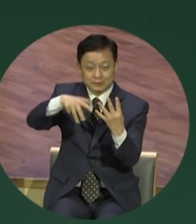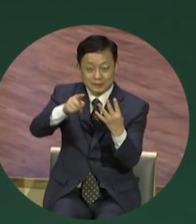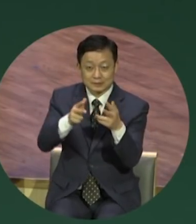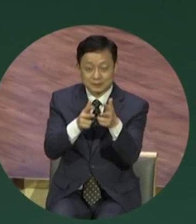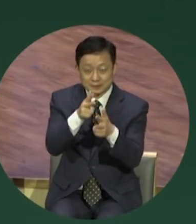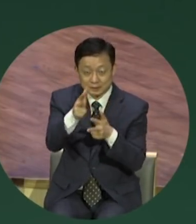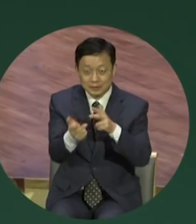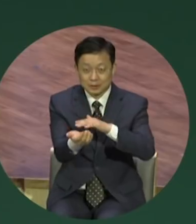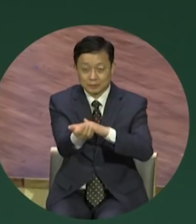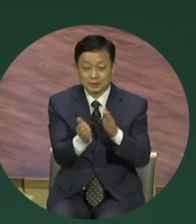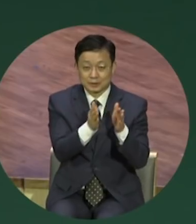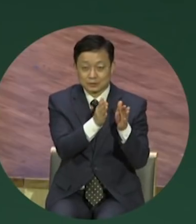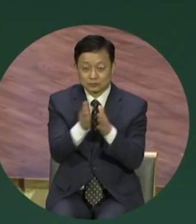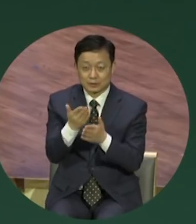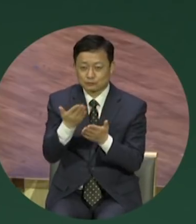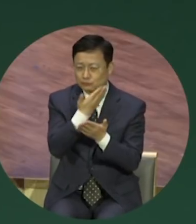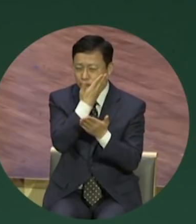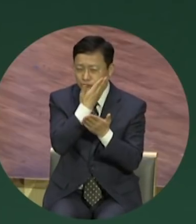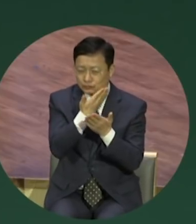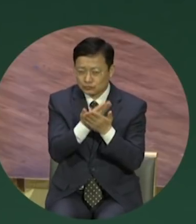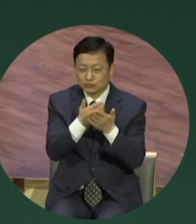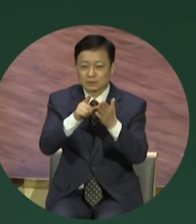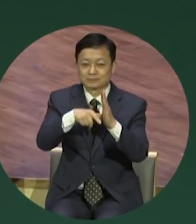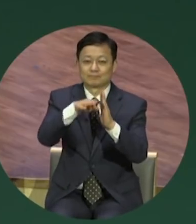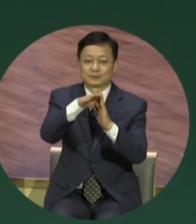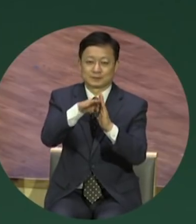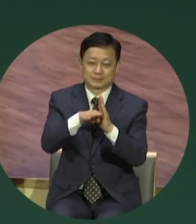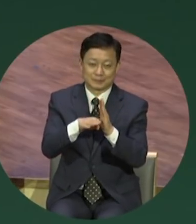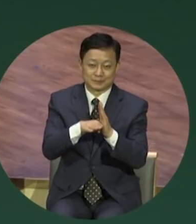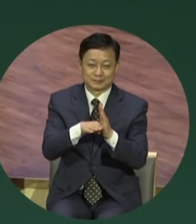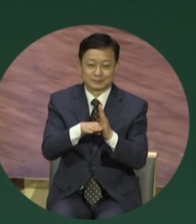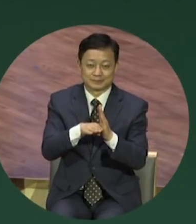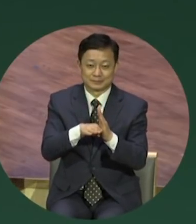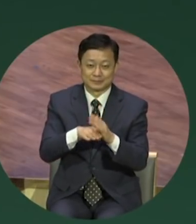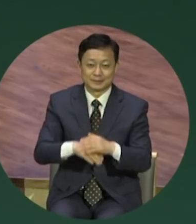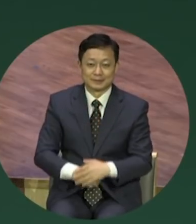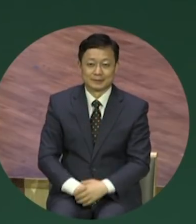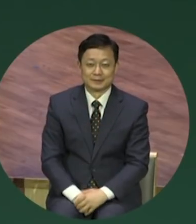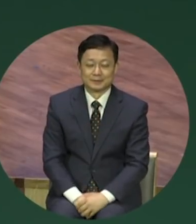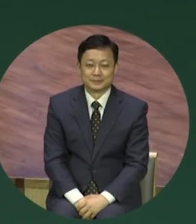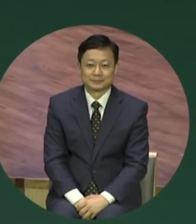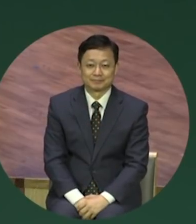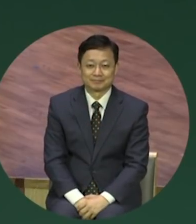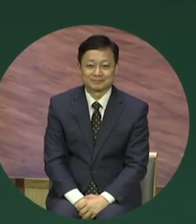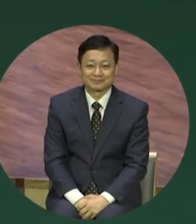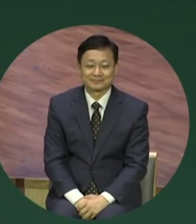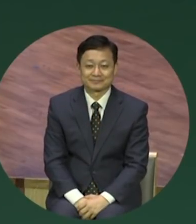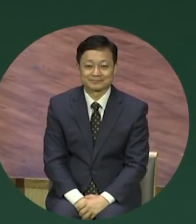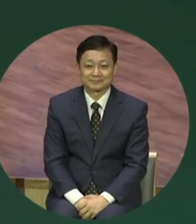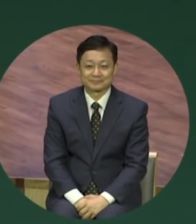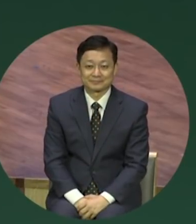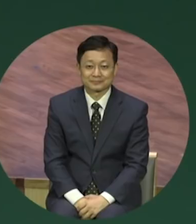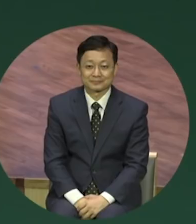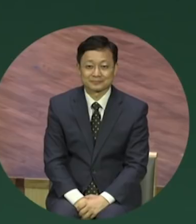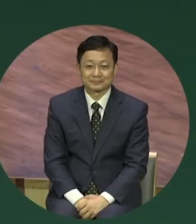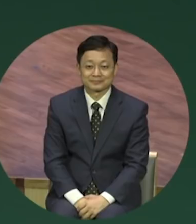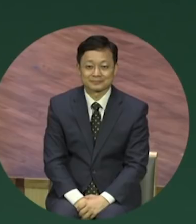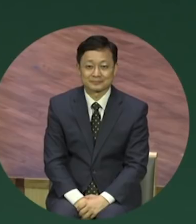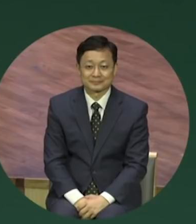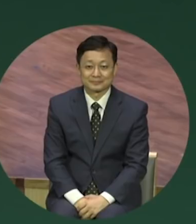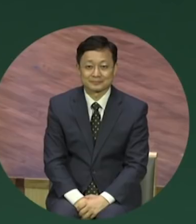중요한 시간이기 때문입니다. This is a very important time for us to prepare in advance for the coming fourth industrial